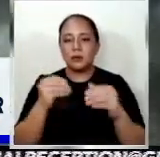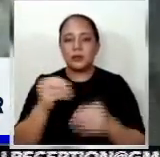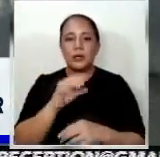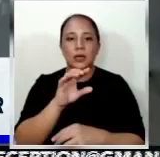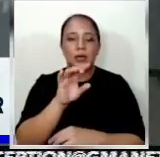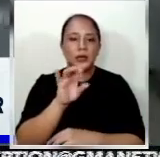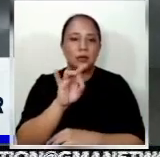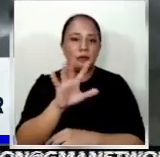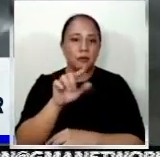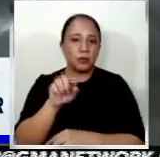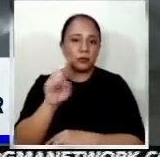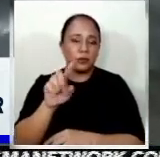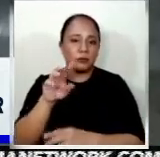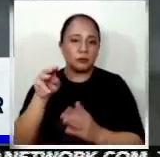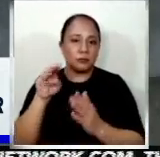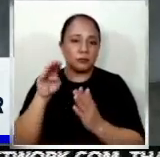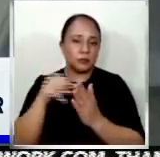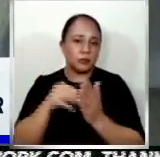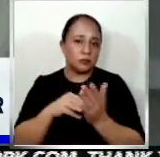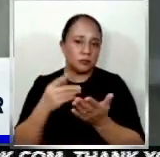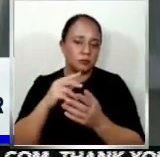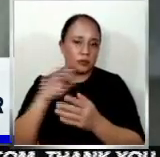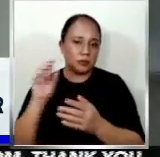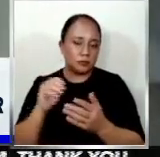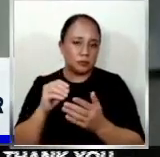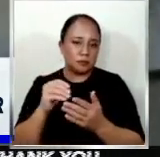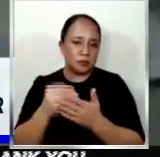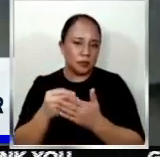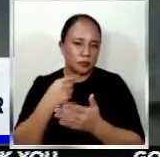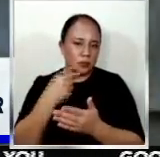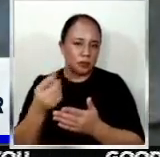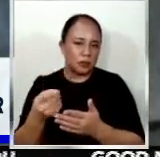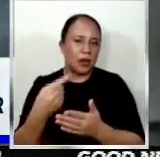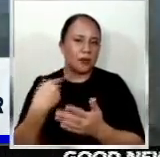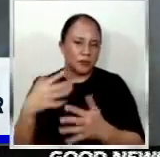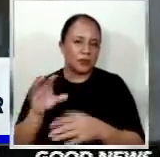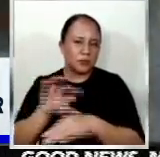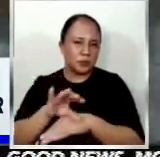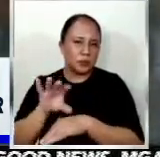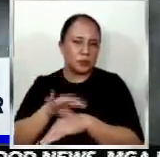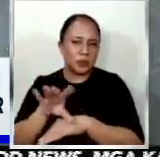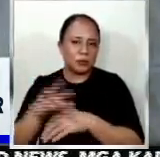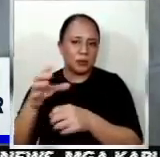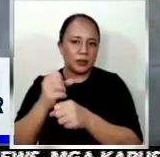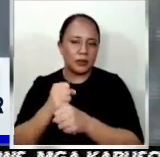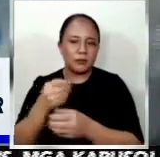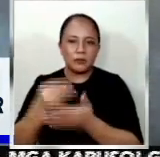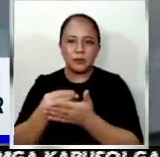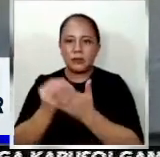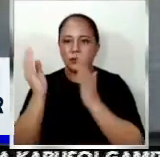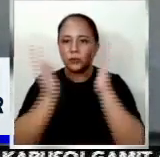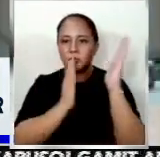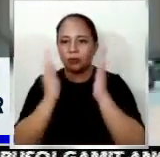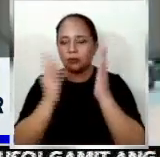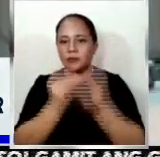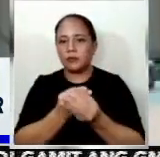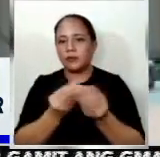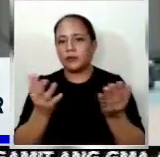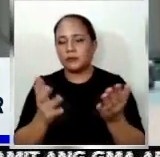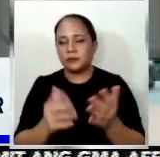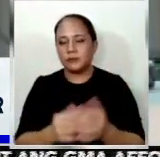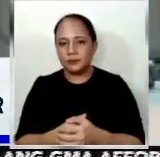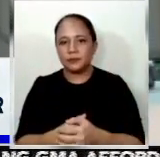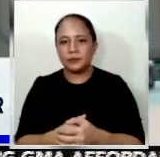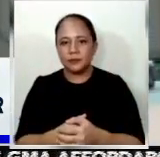pondo. Paliwanag ng DSWD, dumaan sa konsultasyon ang pagkuha nila ng financial service providers. Ito na po yung